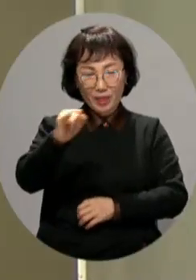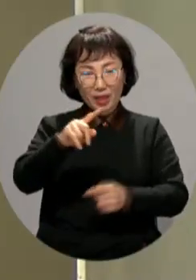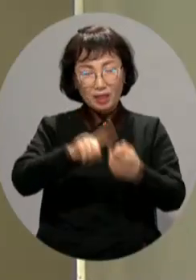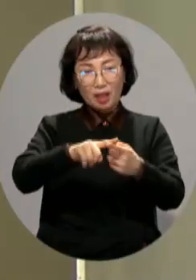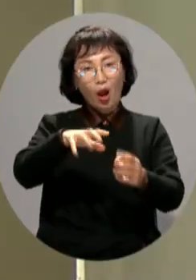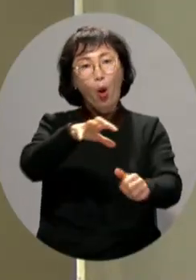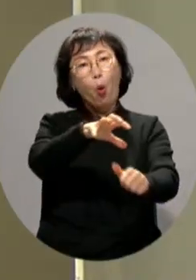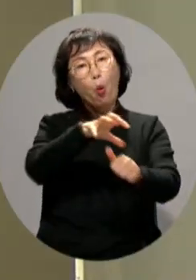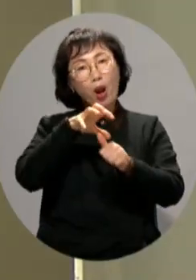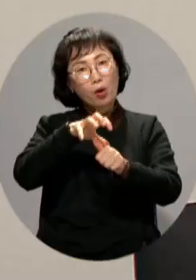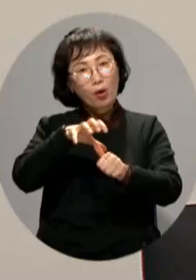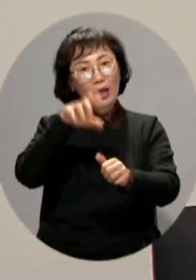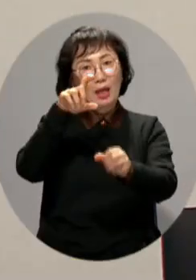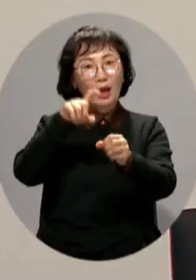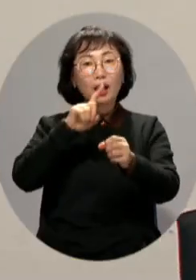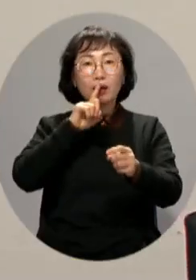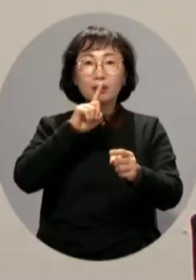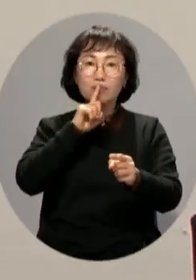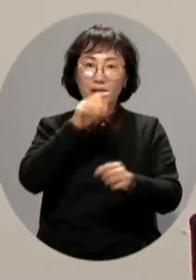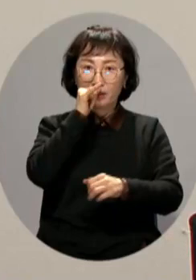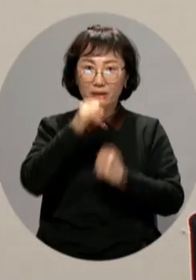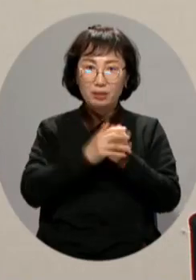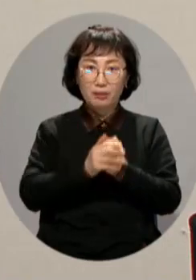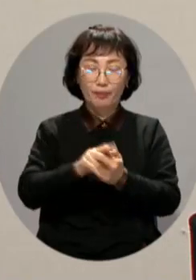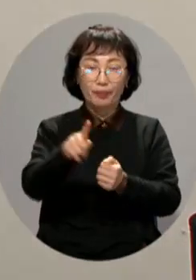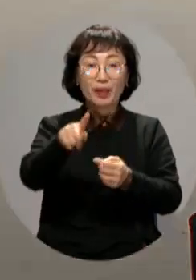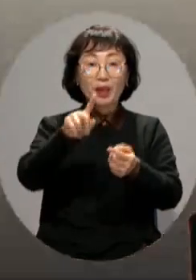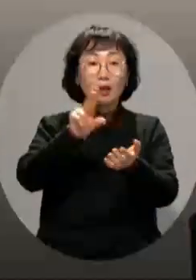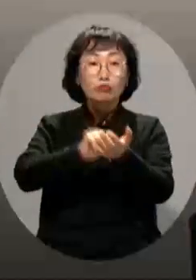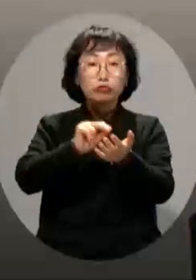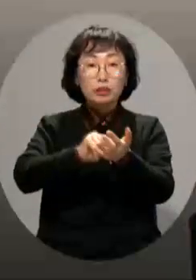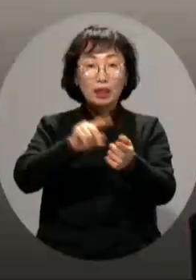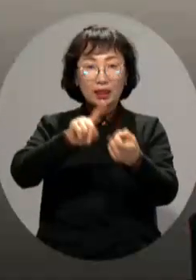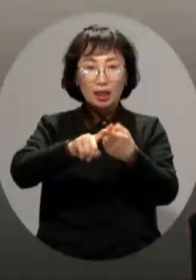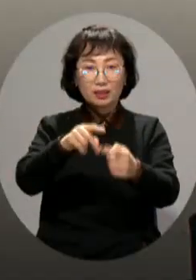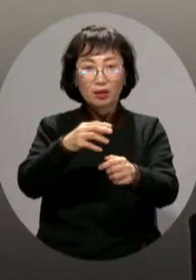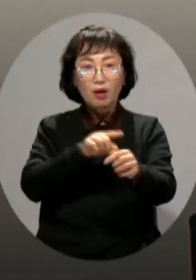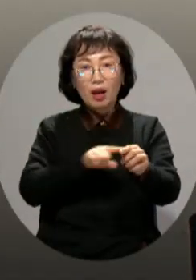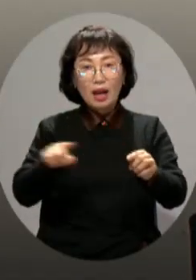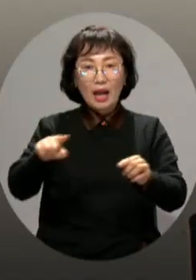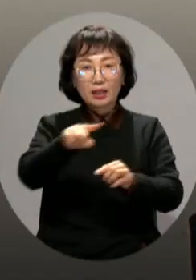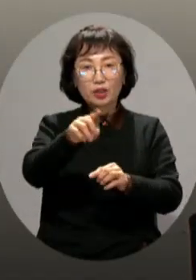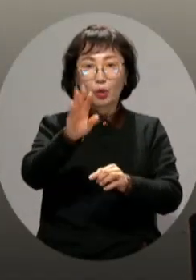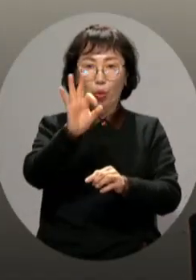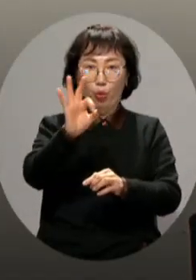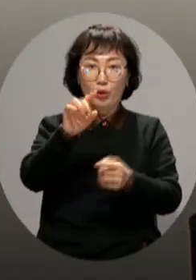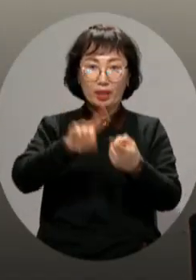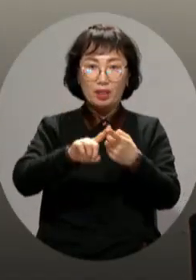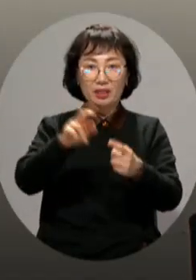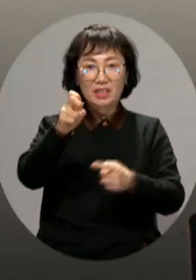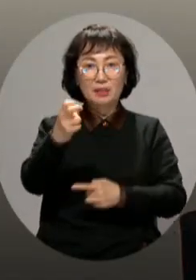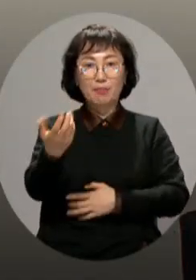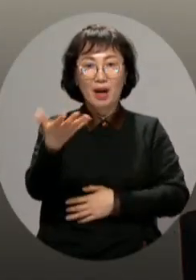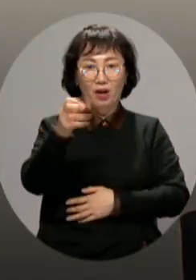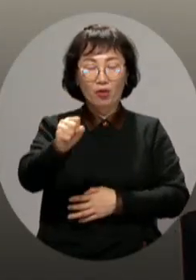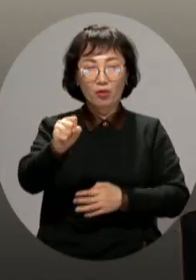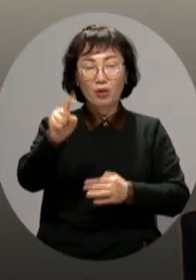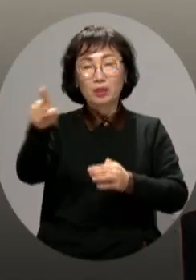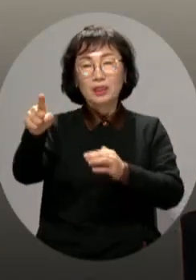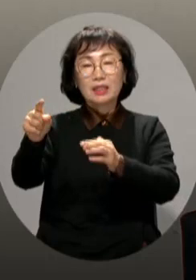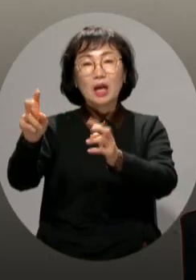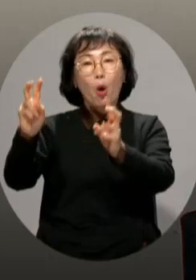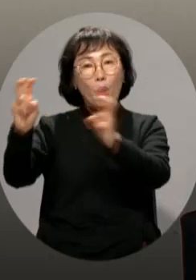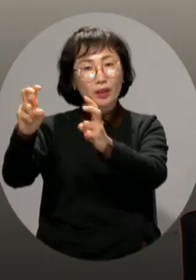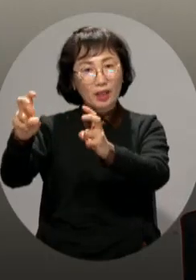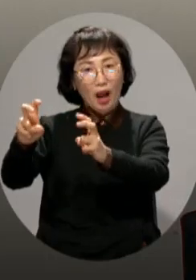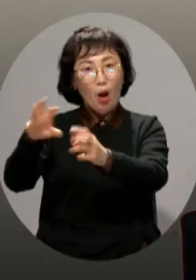활용한 것이라는 해명입니다 과제에서 나온 간접비 28억은 산단위 관리합니다 이러한